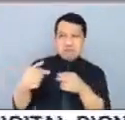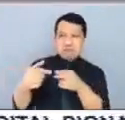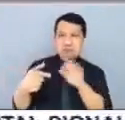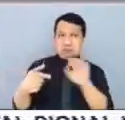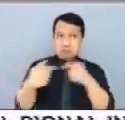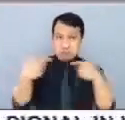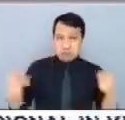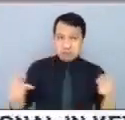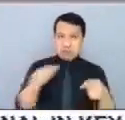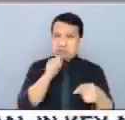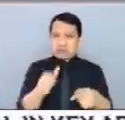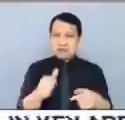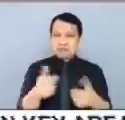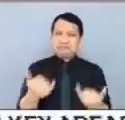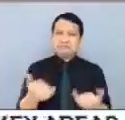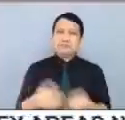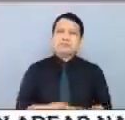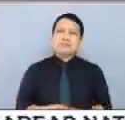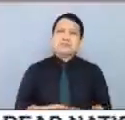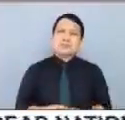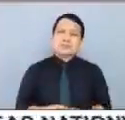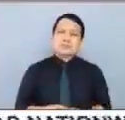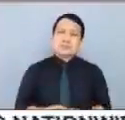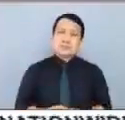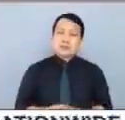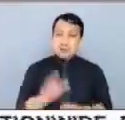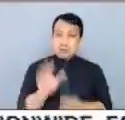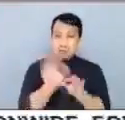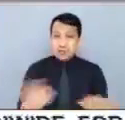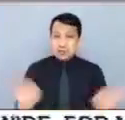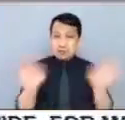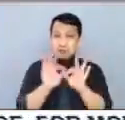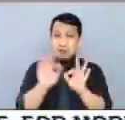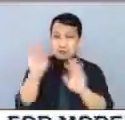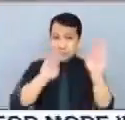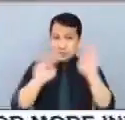Kaya napakahalaga ang kampanya sa atin.